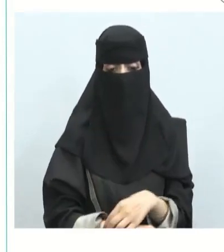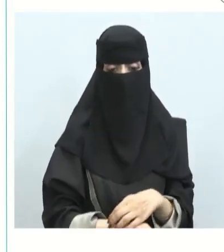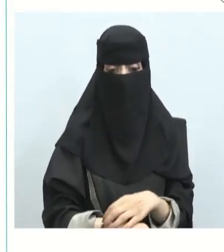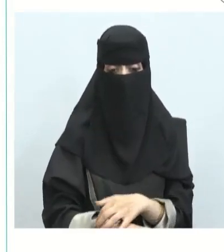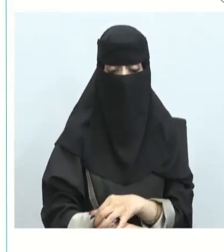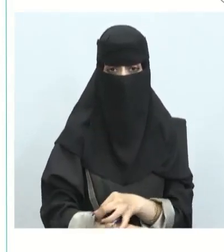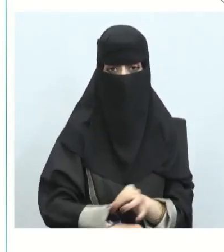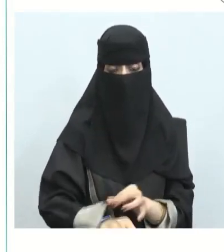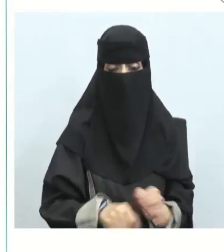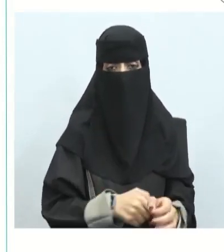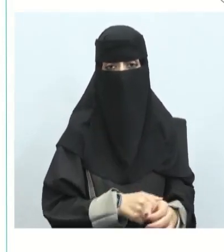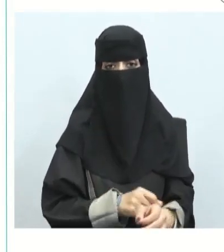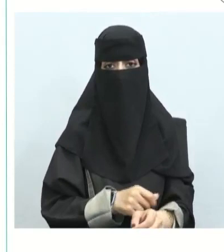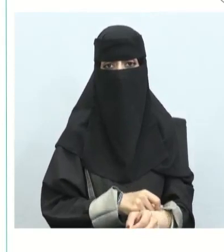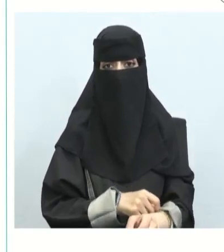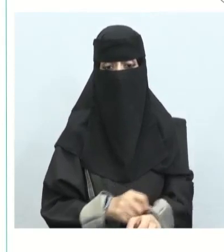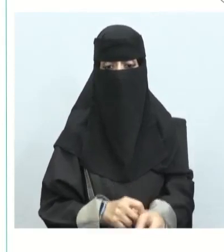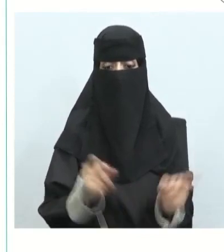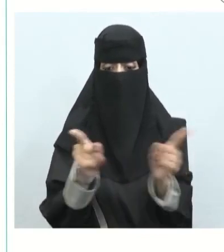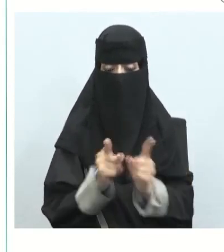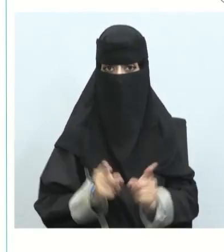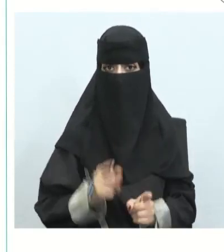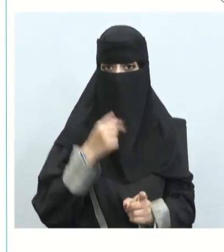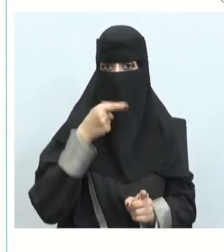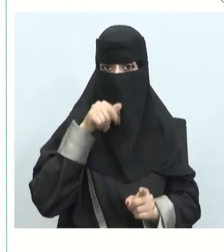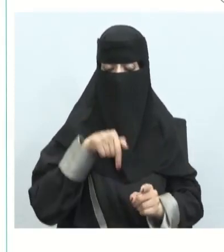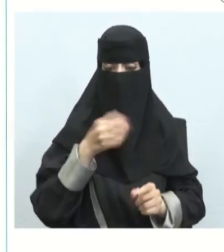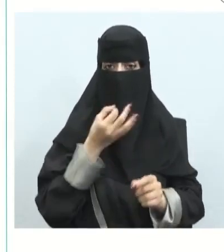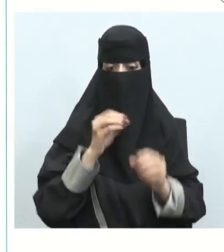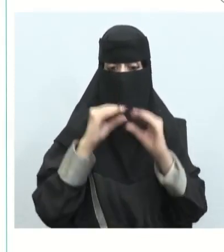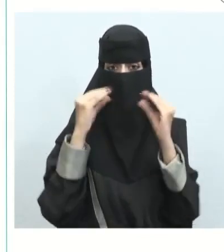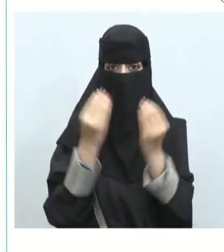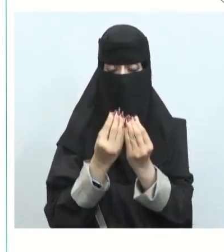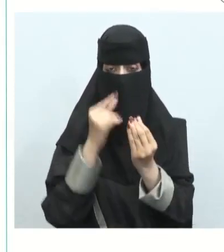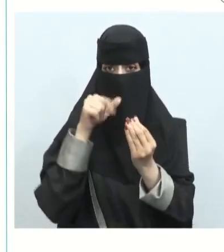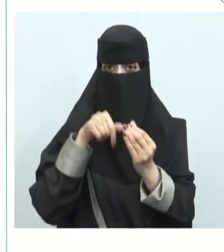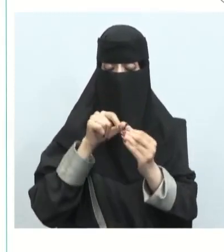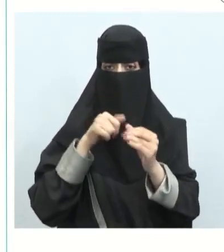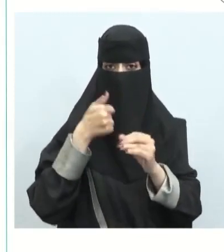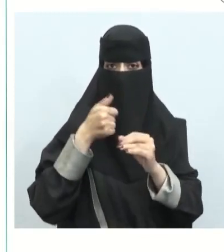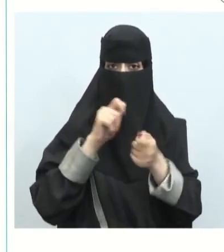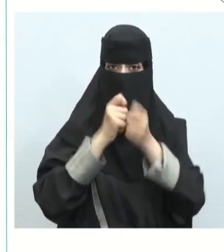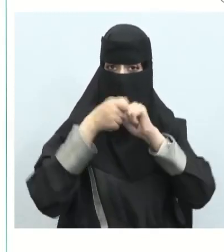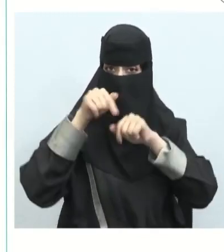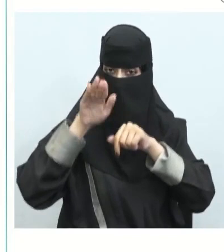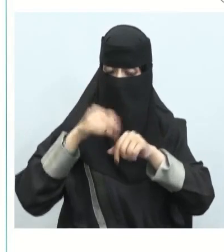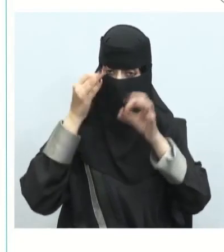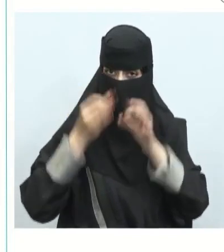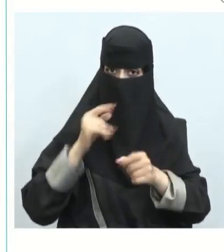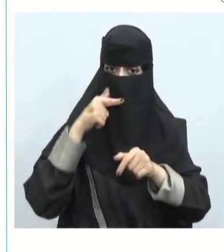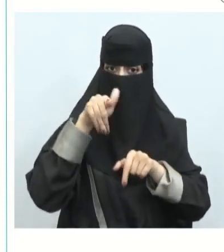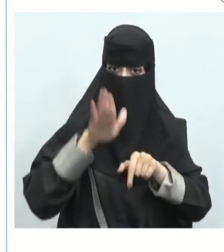التغيير ا ملخص حديثنا اليوم تحدثنا عن اداره التغيير ذكرنا ان التغيير هو الامر المؤكد في بيئه العمل